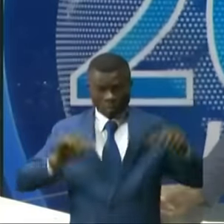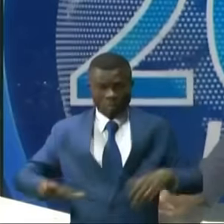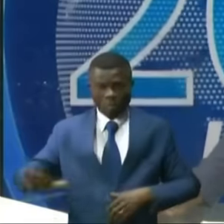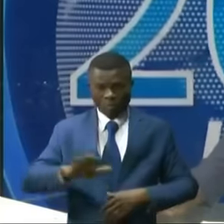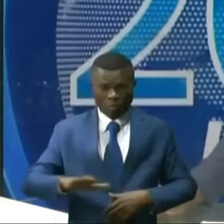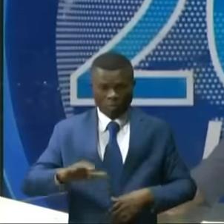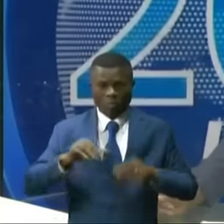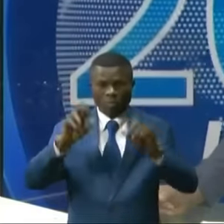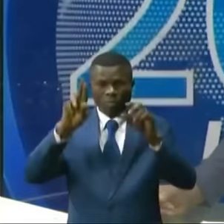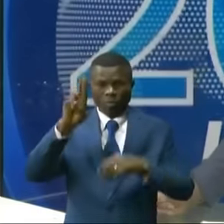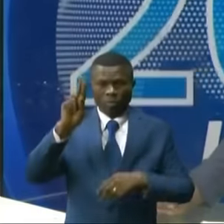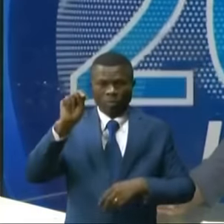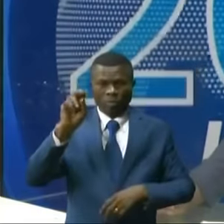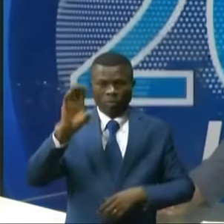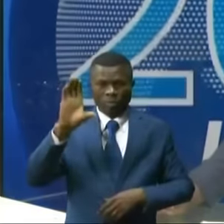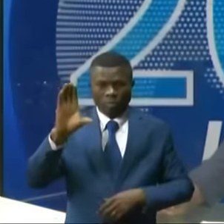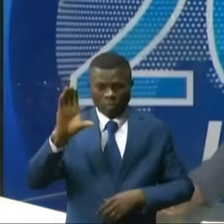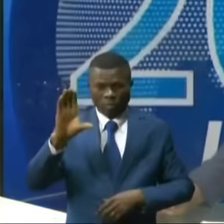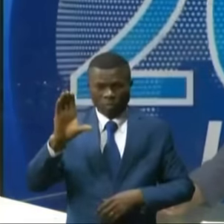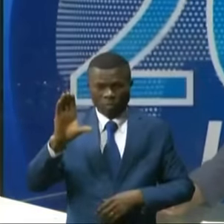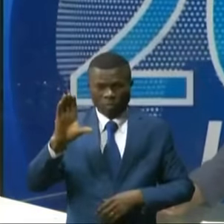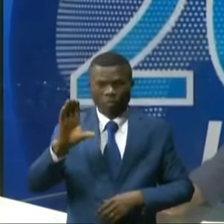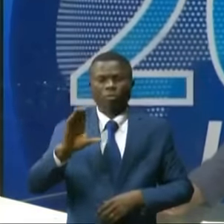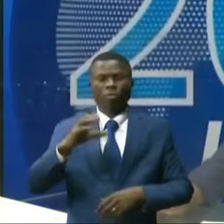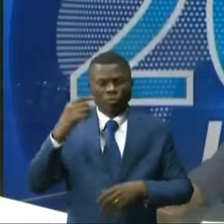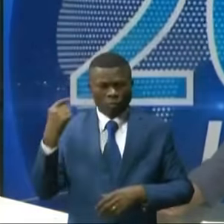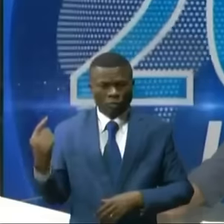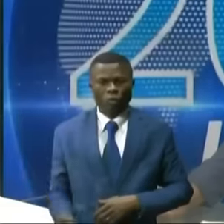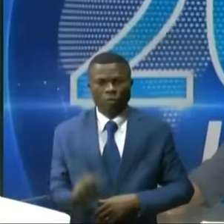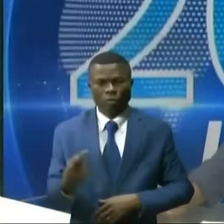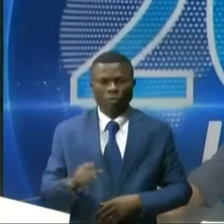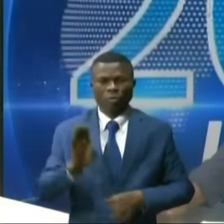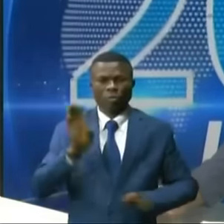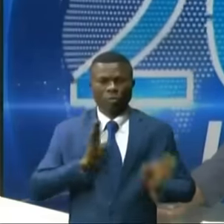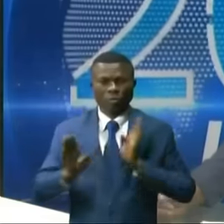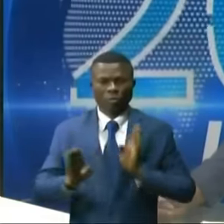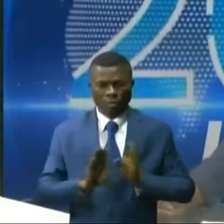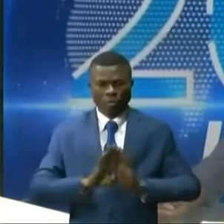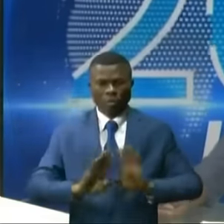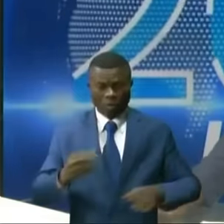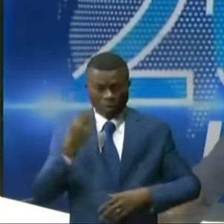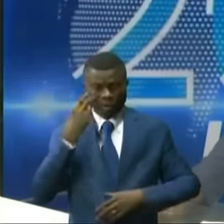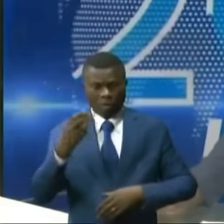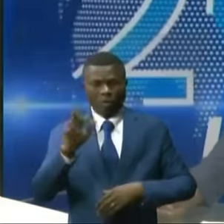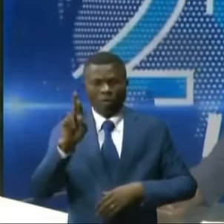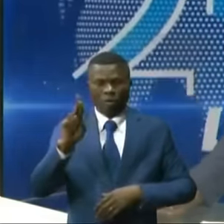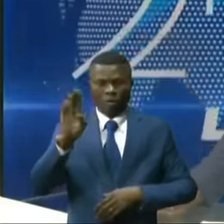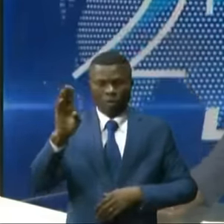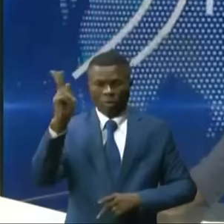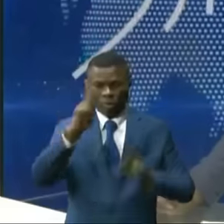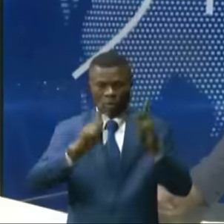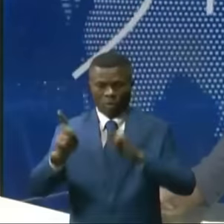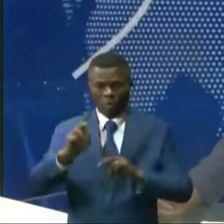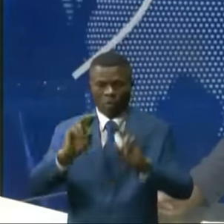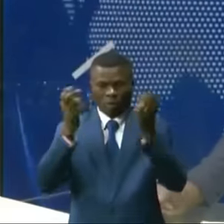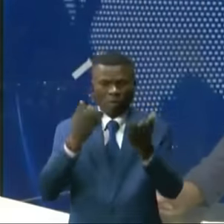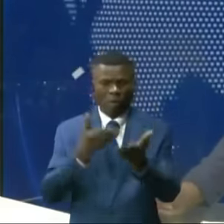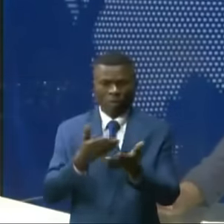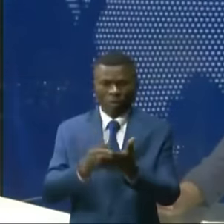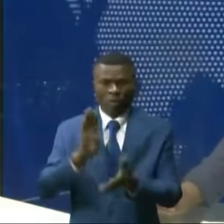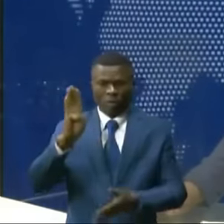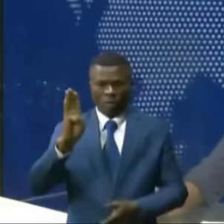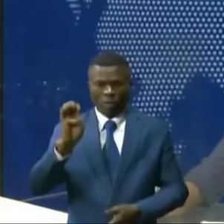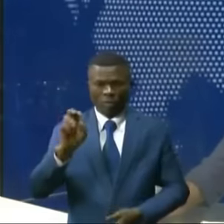République sur la télévision nationale ale de manière instantanée Benny peut suivre la RTNC les habitants de cette ville se